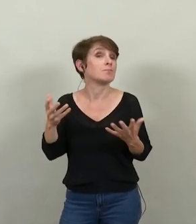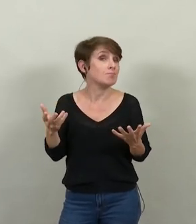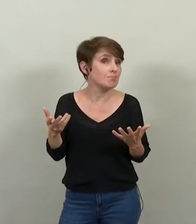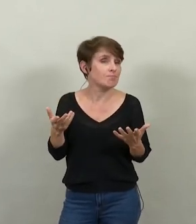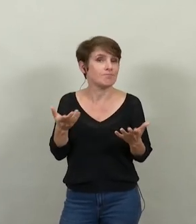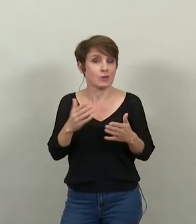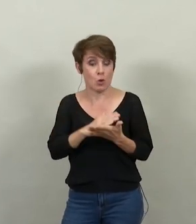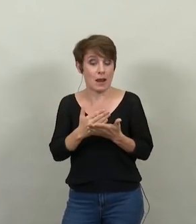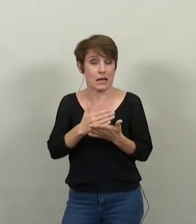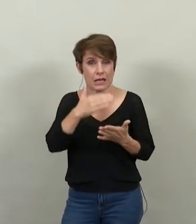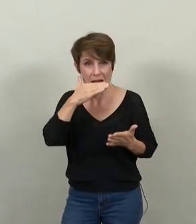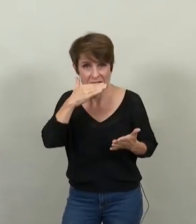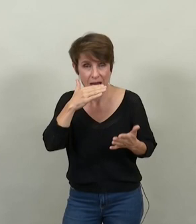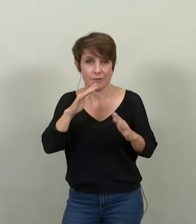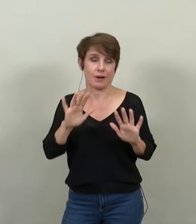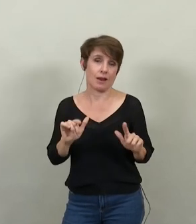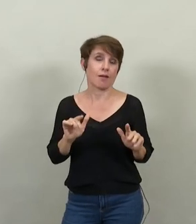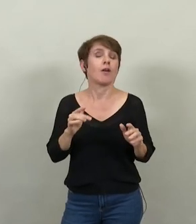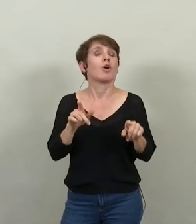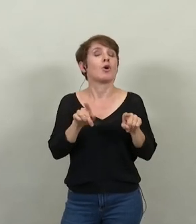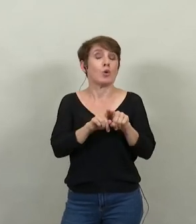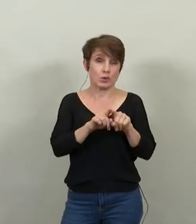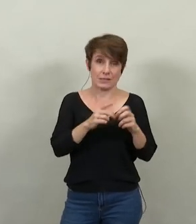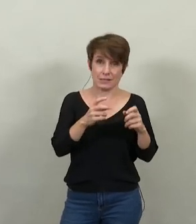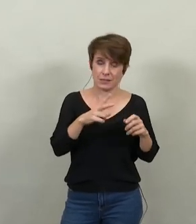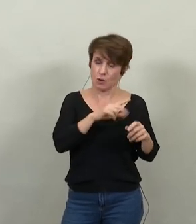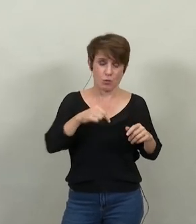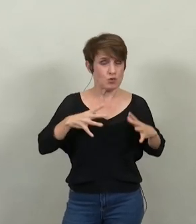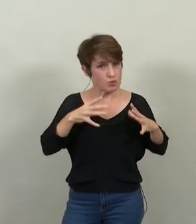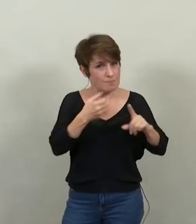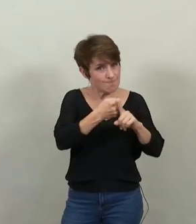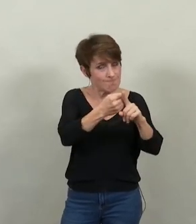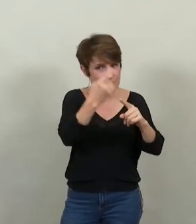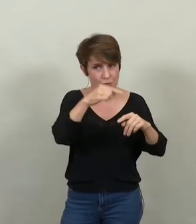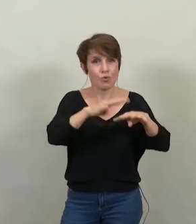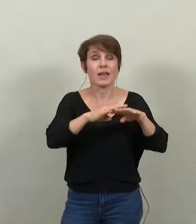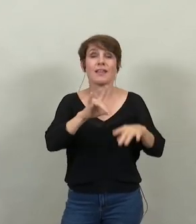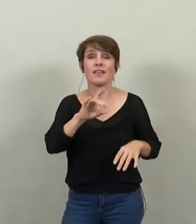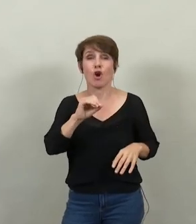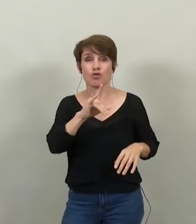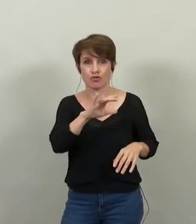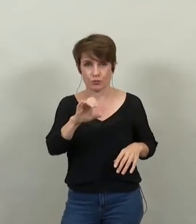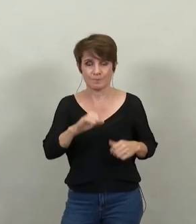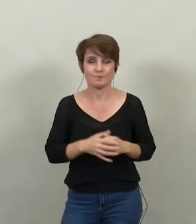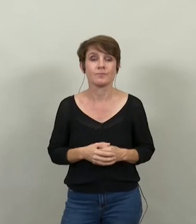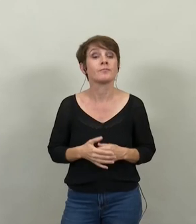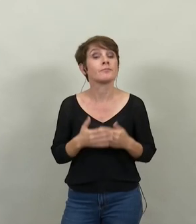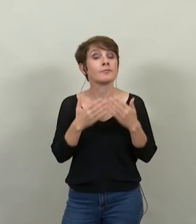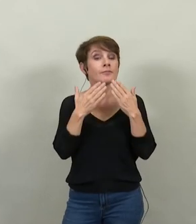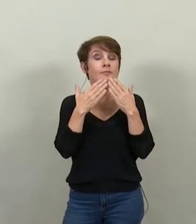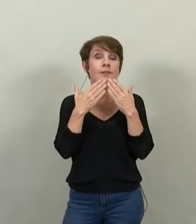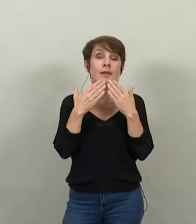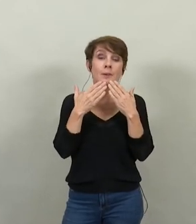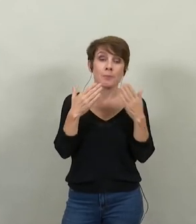mettons conjointement avec d'autres acteurs sur hoch par exemple merci donc je